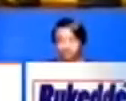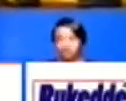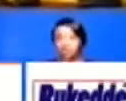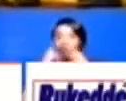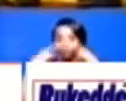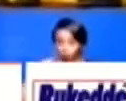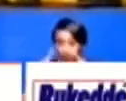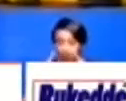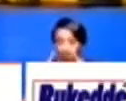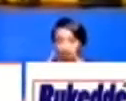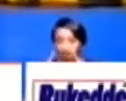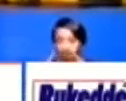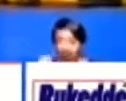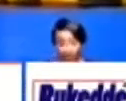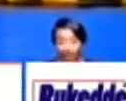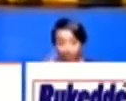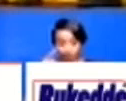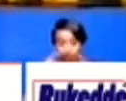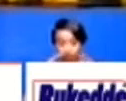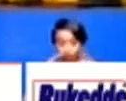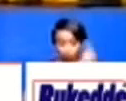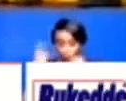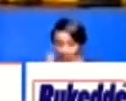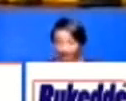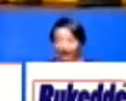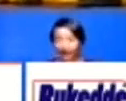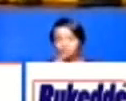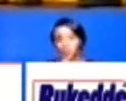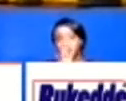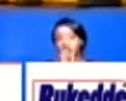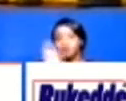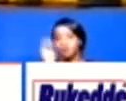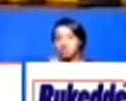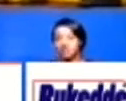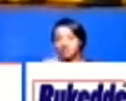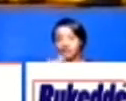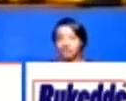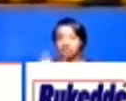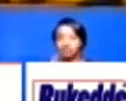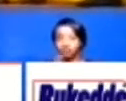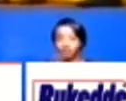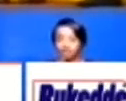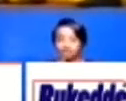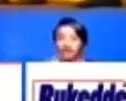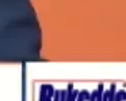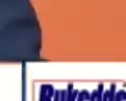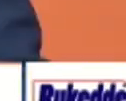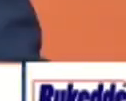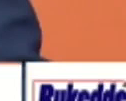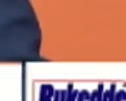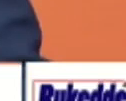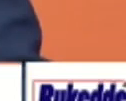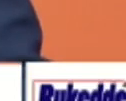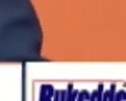ogusinze okuba omuzibu ennyo eri IEBC n'olwokuba nti wabaddewo obululu nga bwenkanankana. So